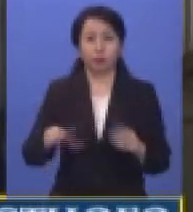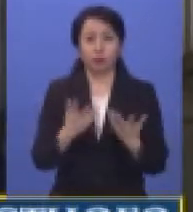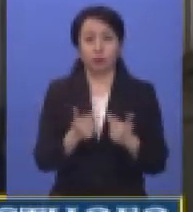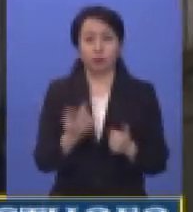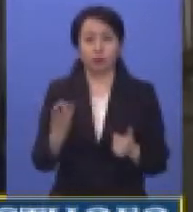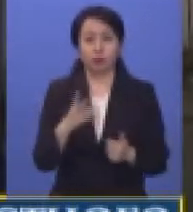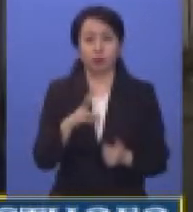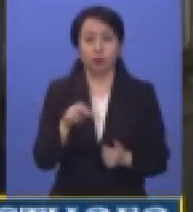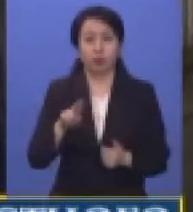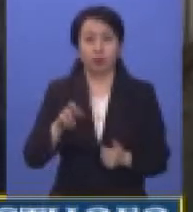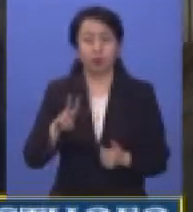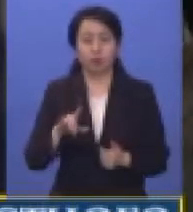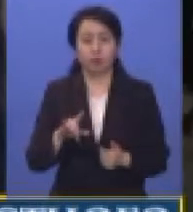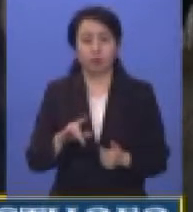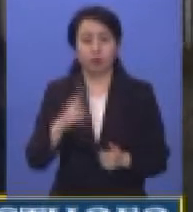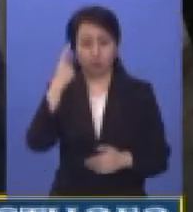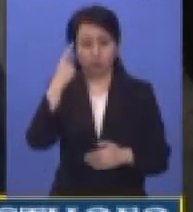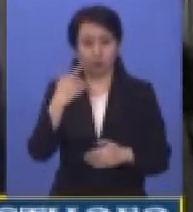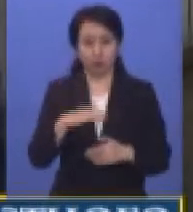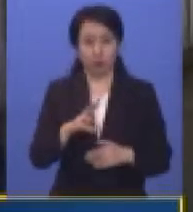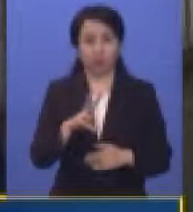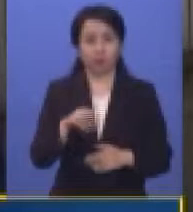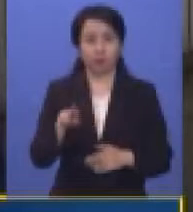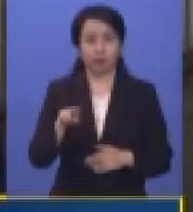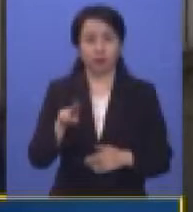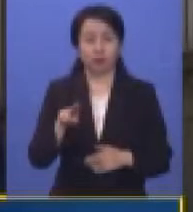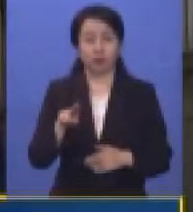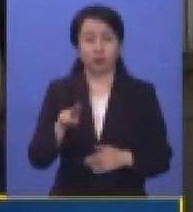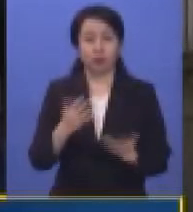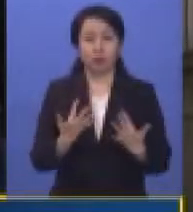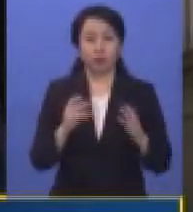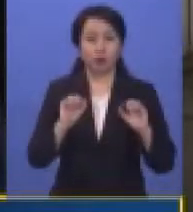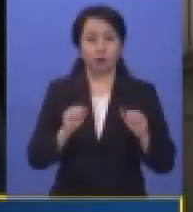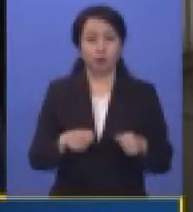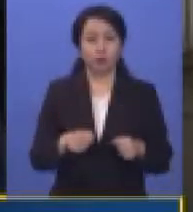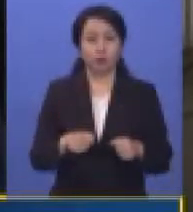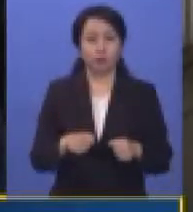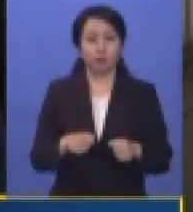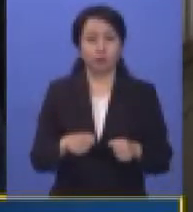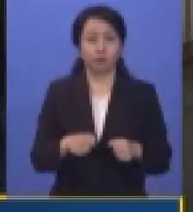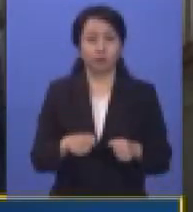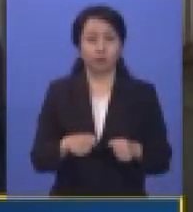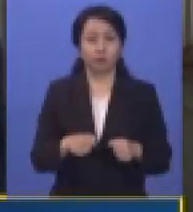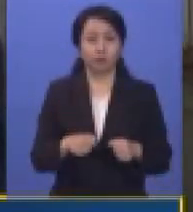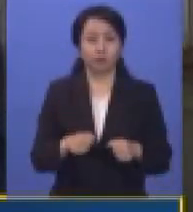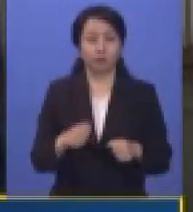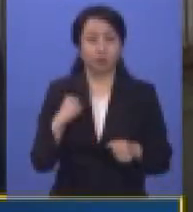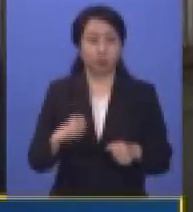миллиарды опять. Понимаете? Миллиарды. Ну сколько можно тянуть? У нас